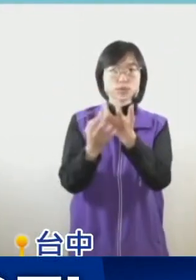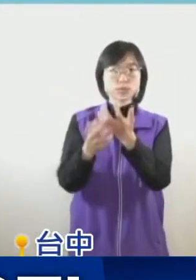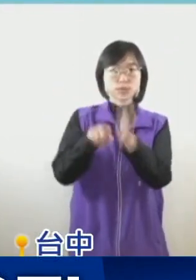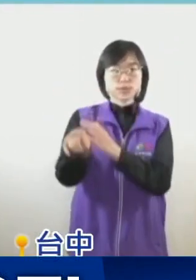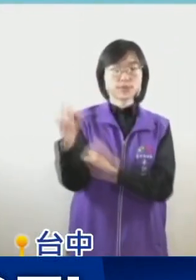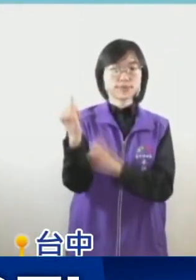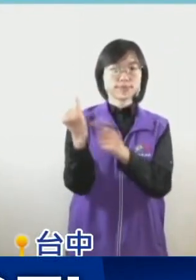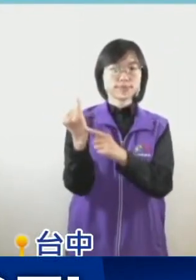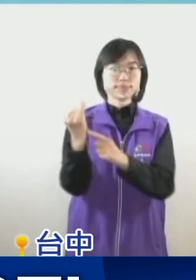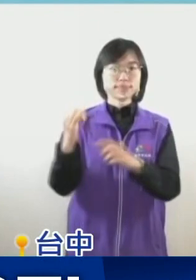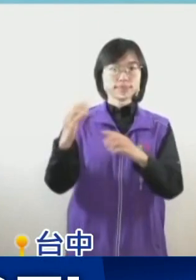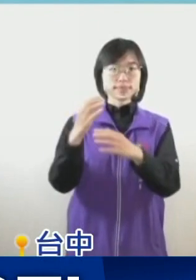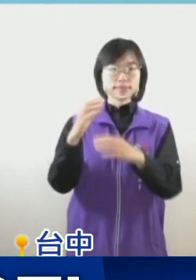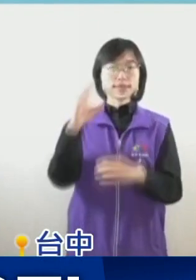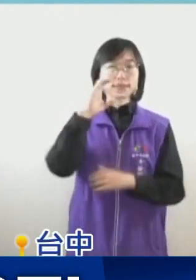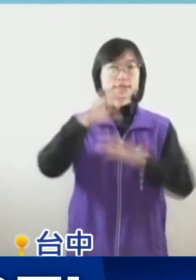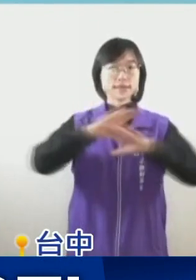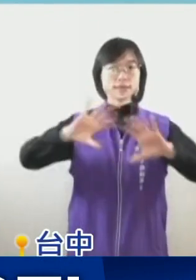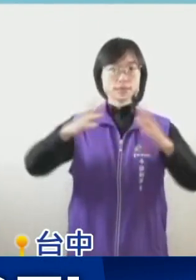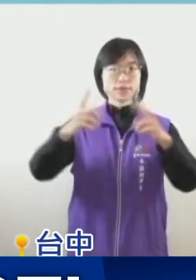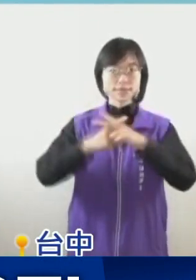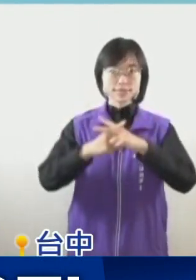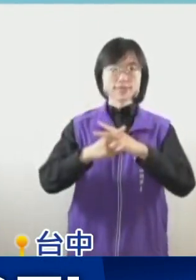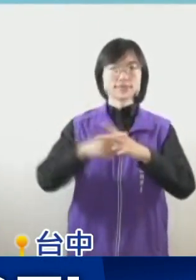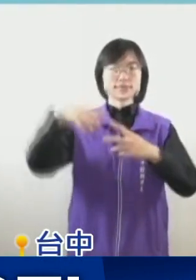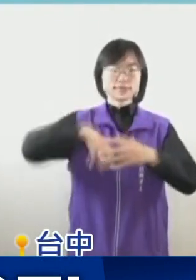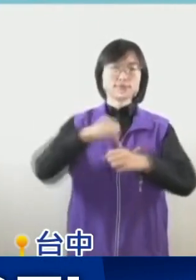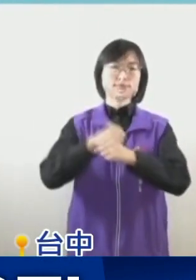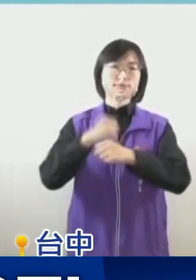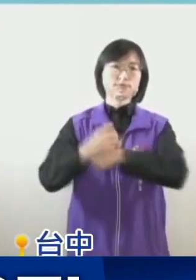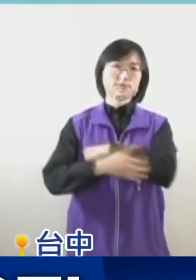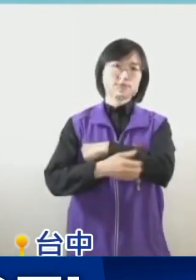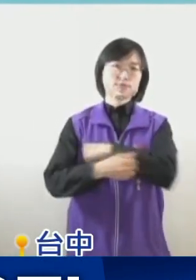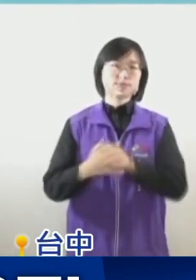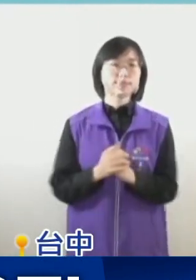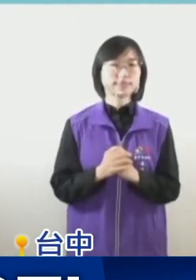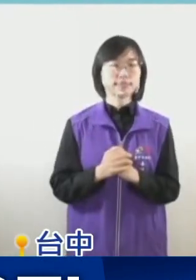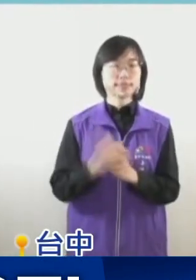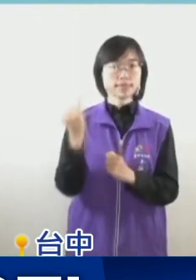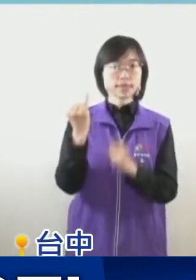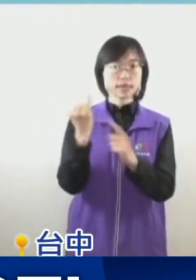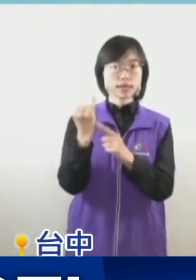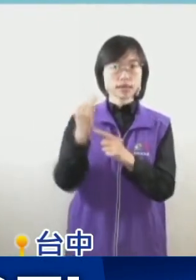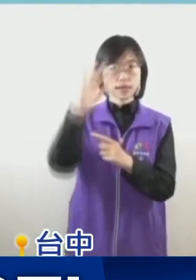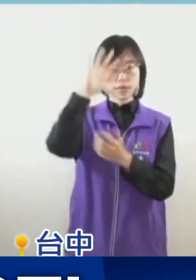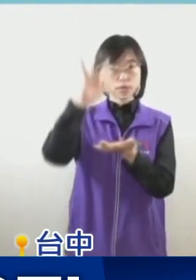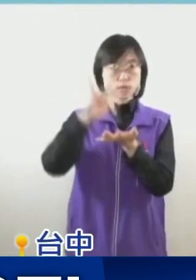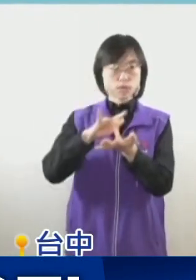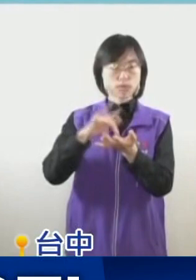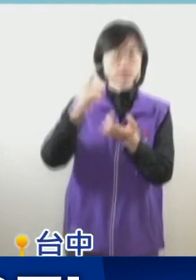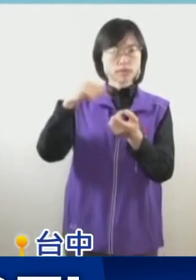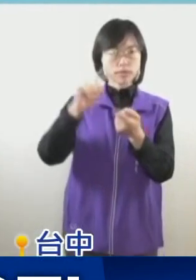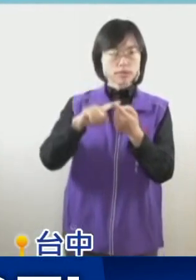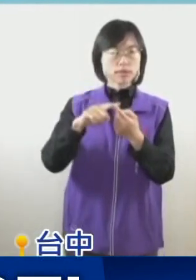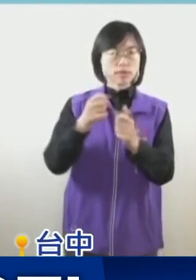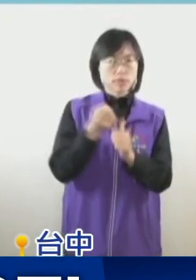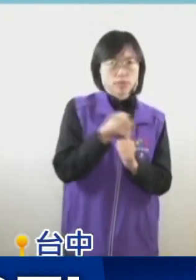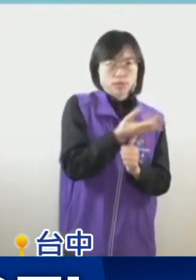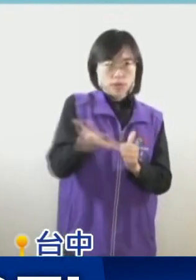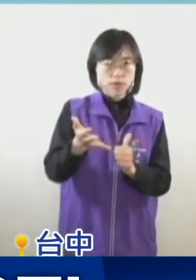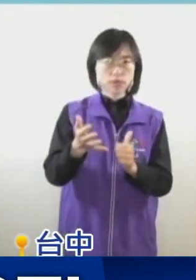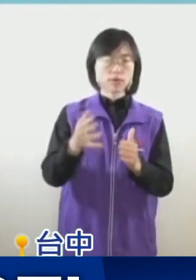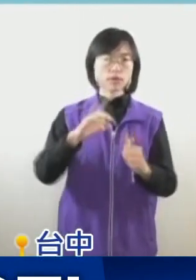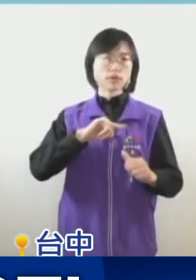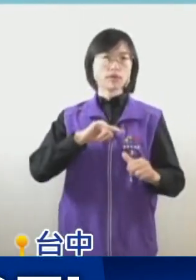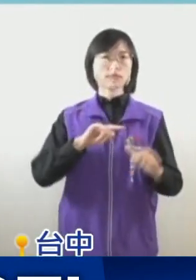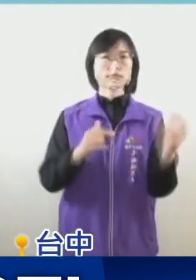也是泰安国小里面的员工之一哈，这是厨工，然后她把这个病毒呢。应该传染到有3个